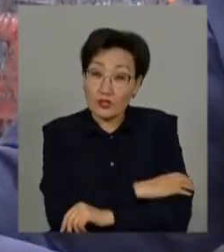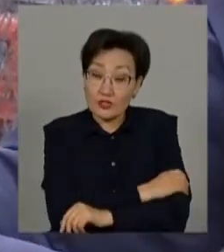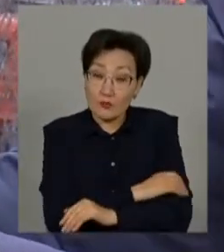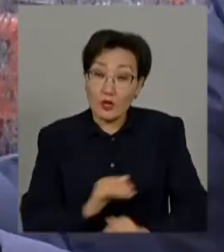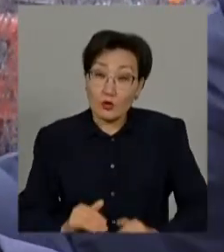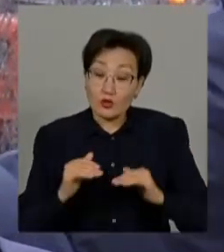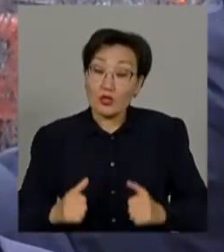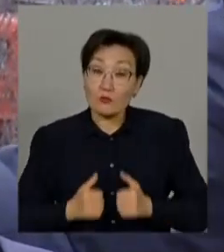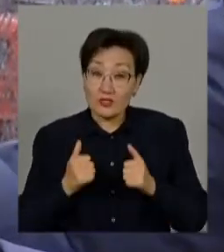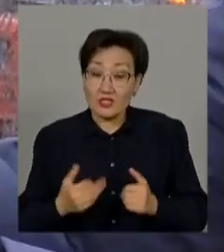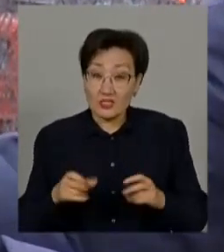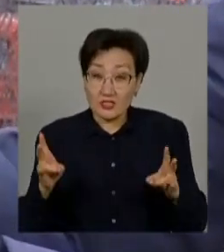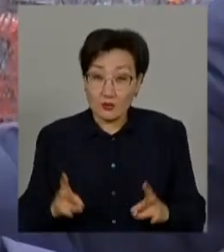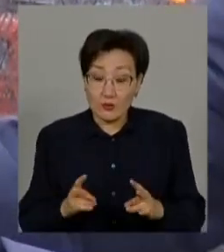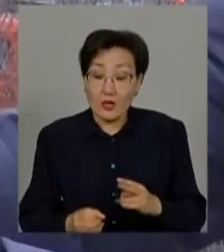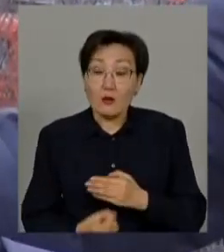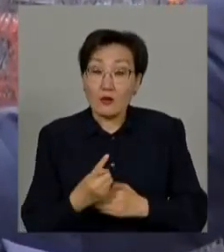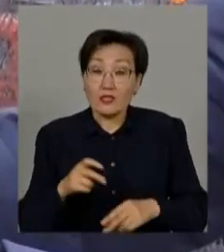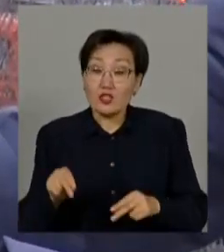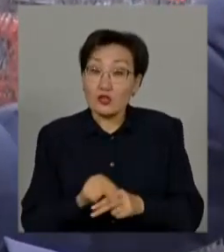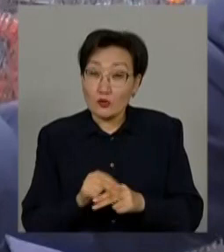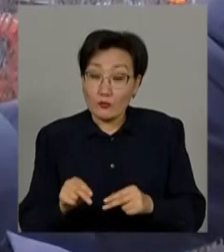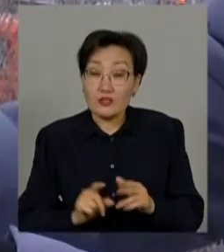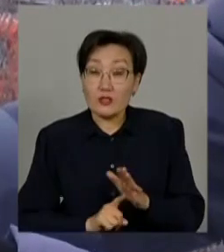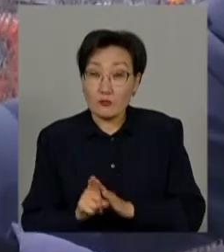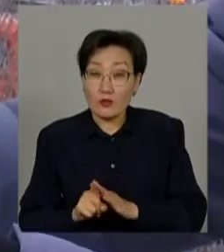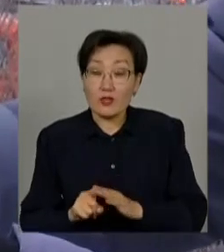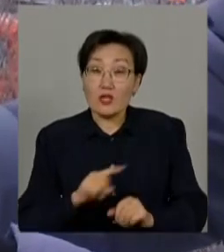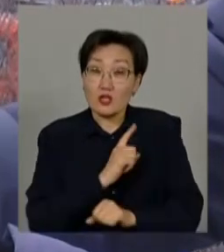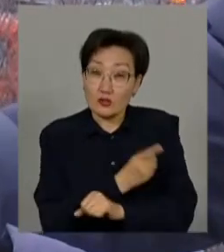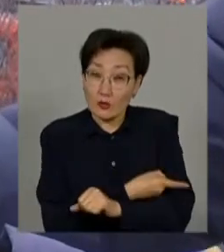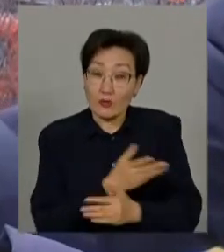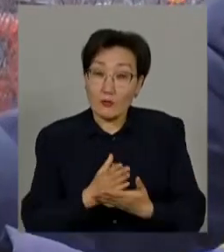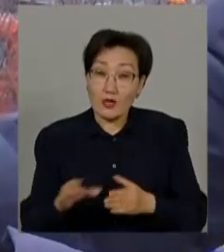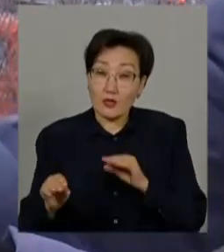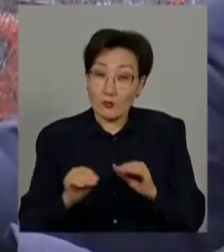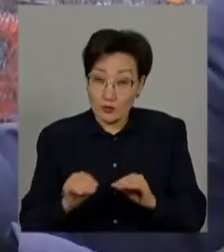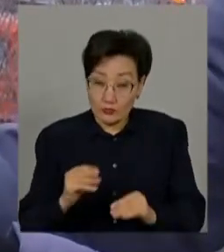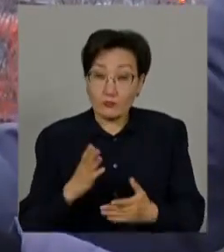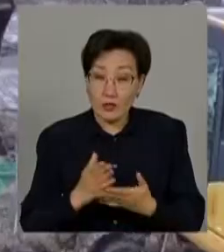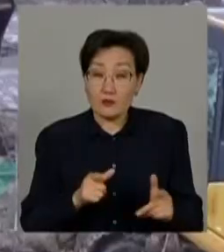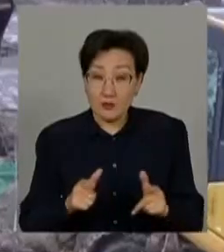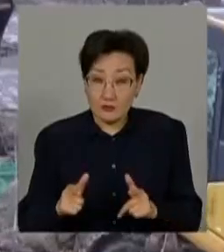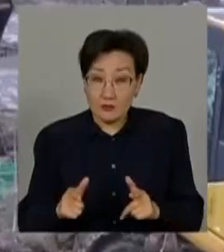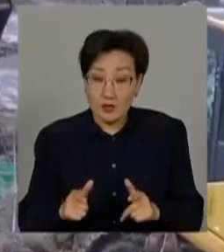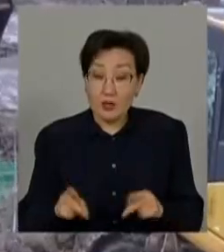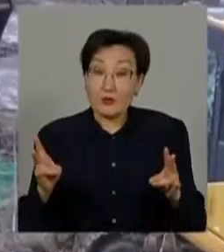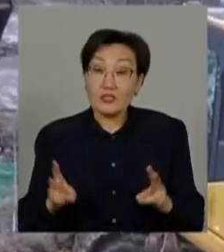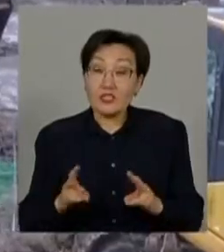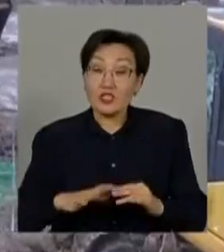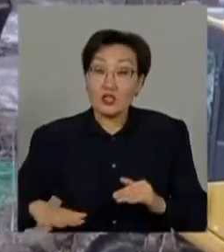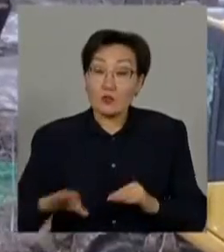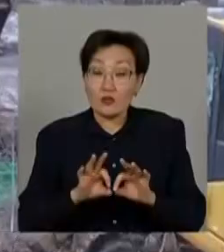арттыруға тырысамыз. Қазір апат шыққан орынды жөндеуге кірістік. Қуат қоры жеткілікті. Керек жарақтың бәрі алдын ала сатып алынды. Апат болған